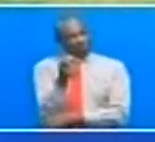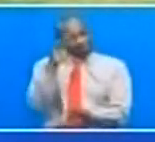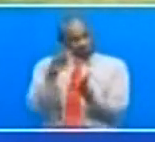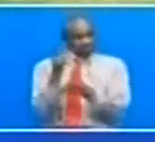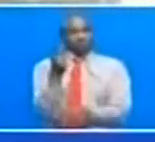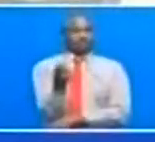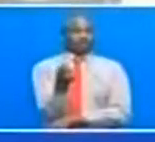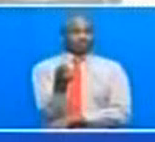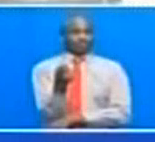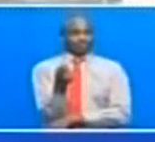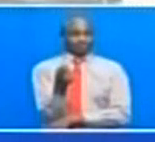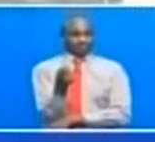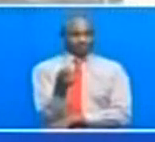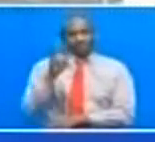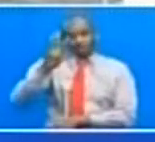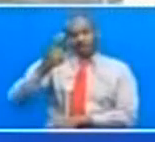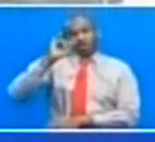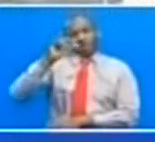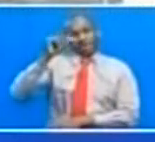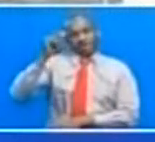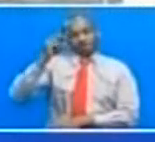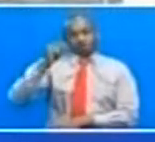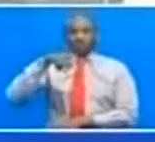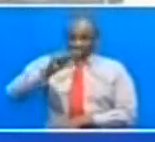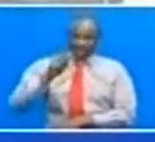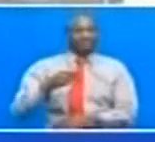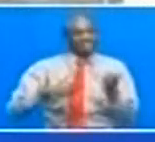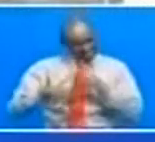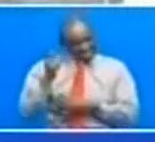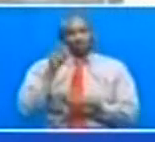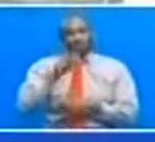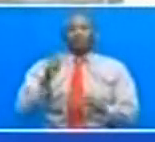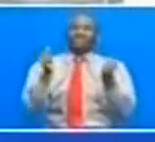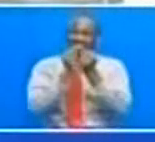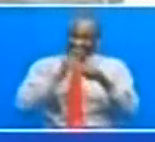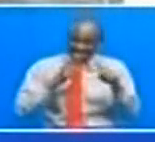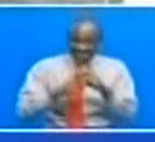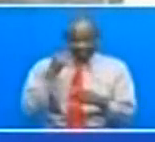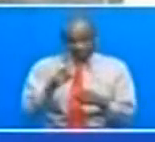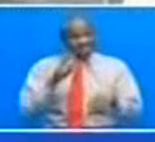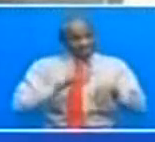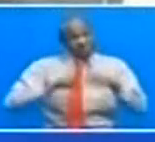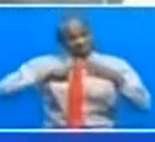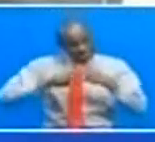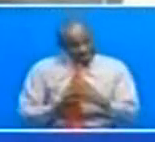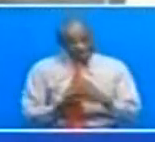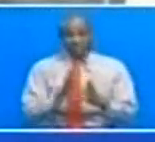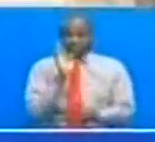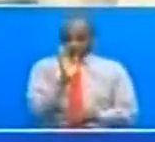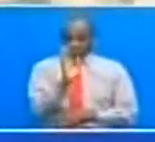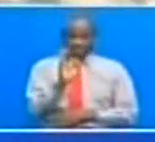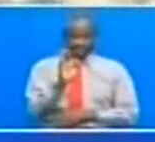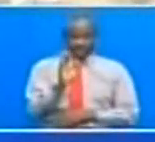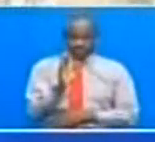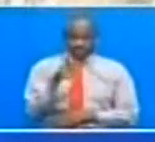nini? Wilson Anungo Tsihungu has been selling chicken for 10 years. He says that when he started plying his trade till now in